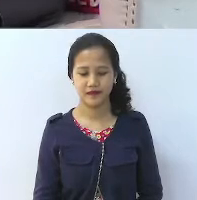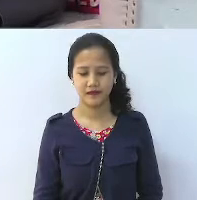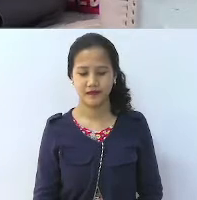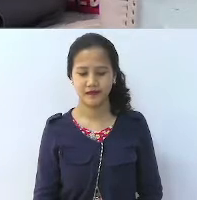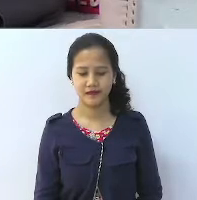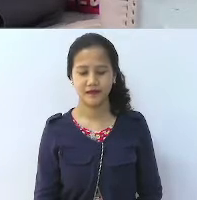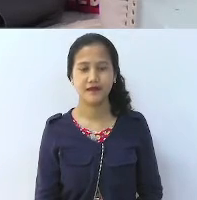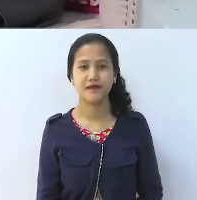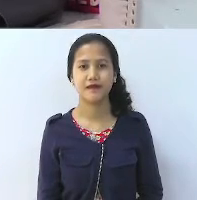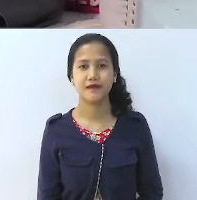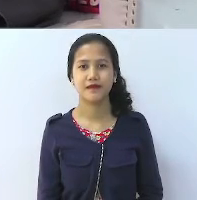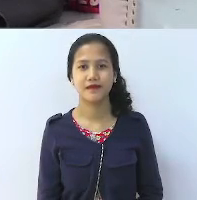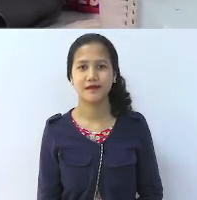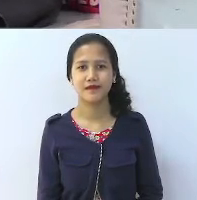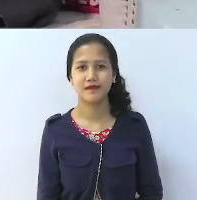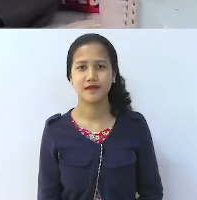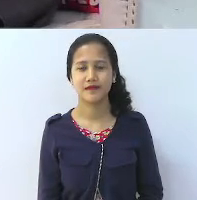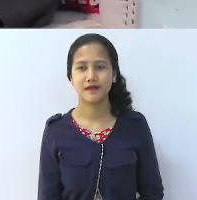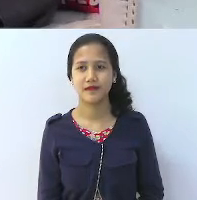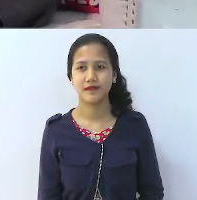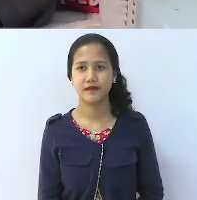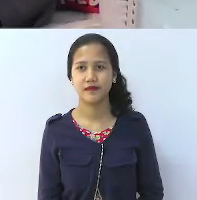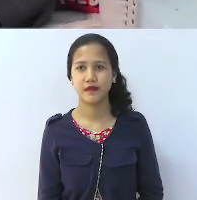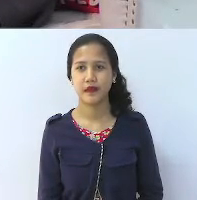Ah, yun lang. Oo.